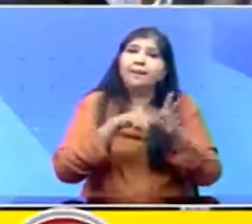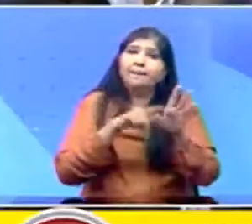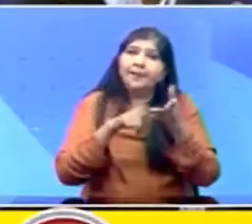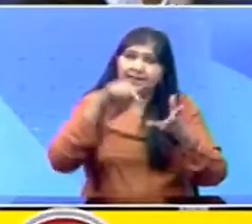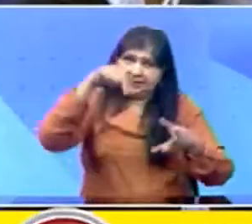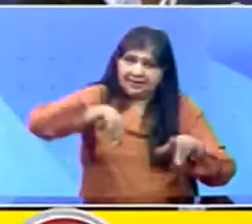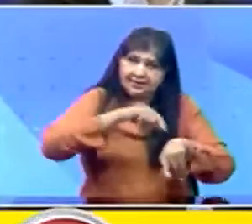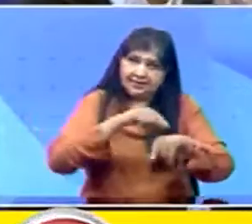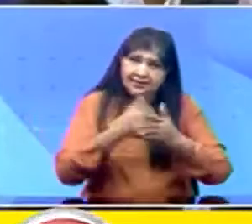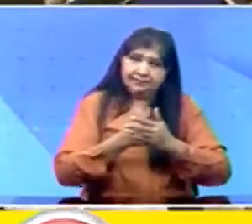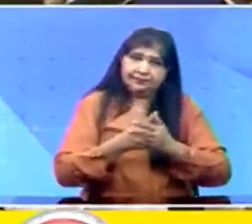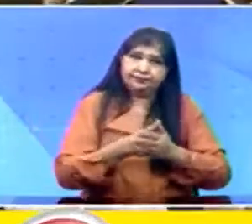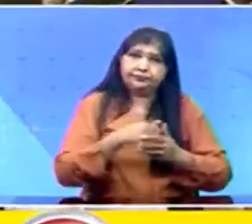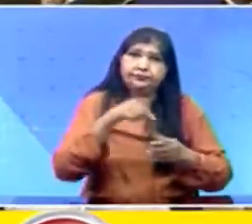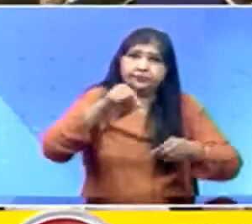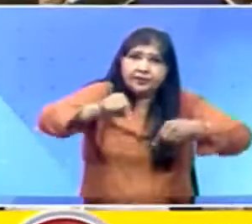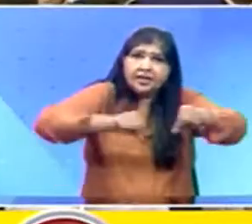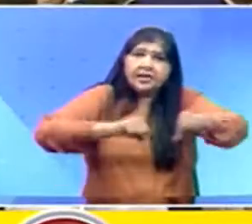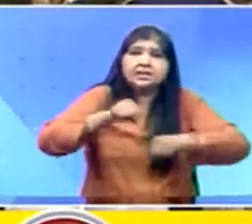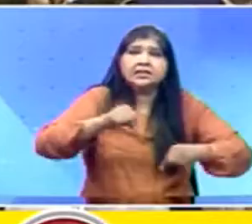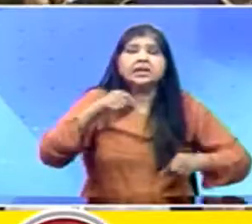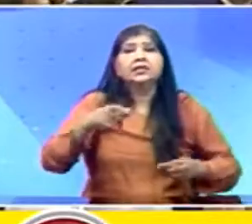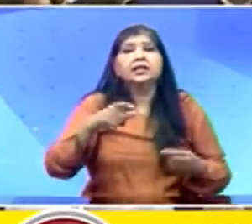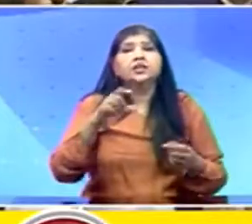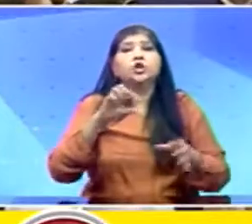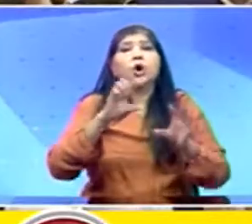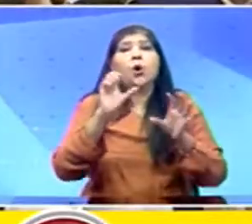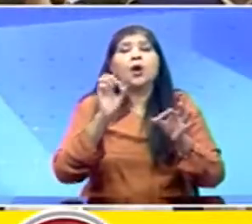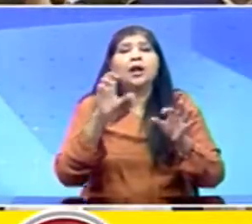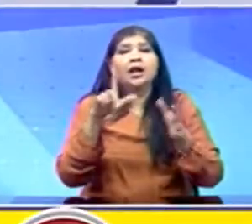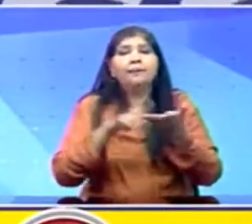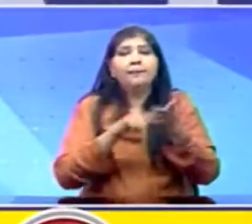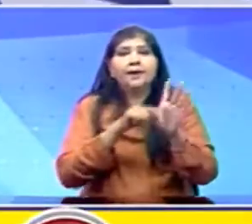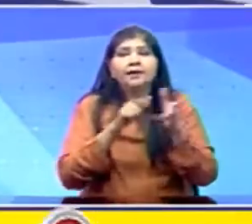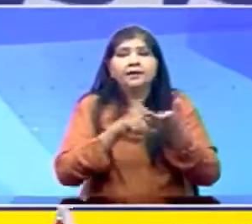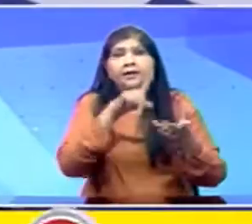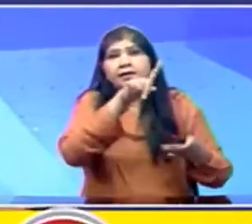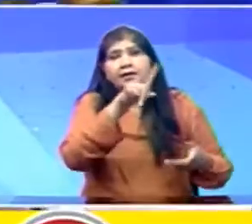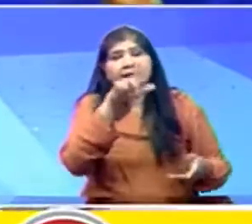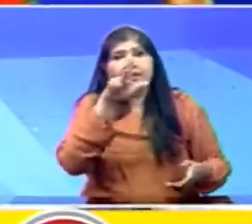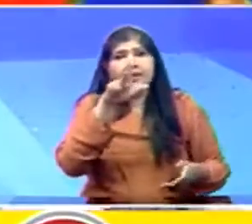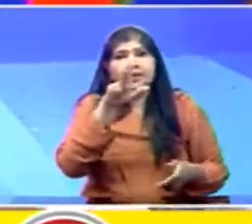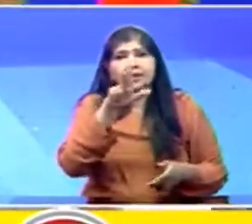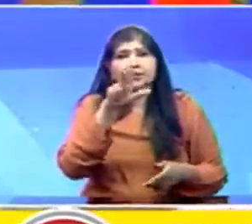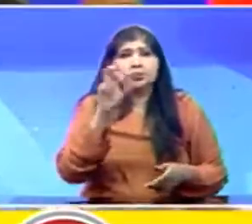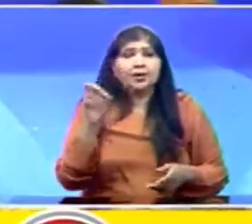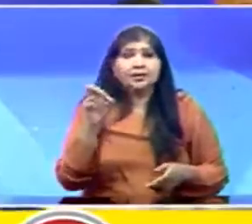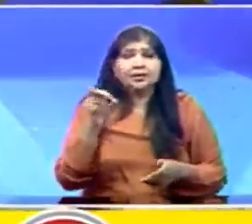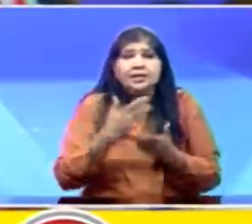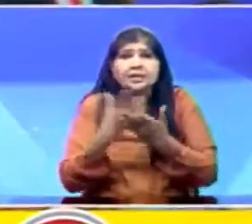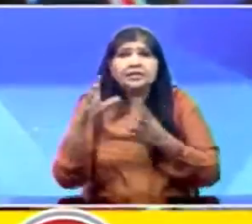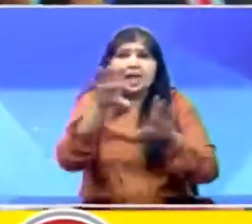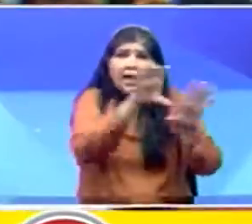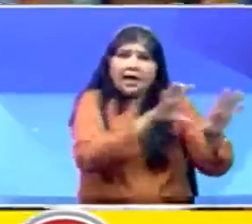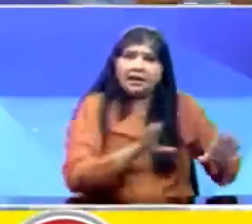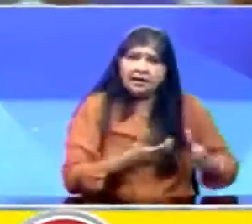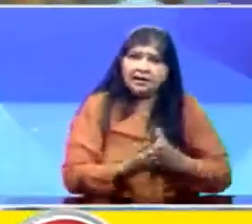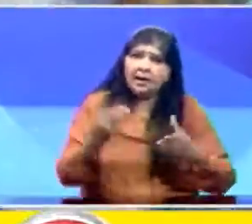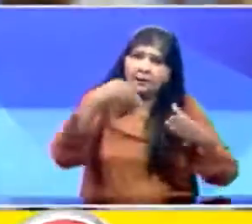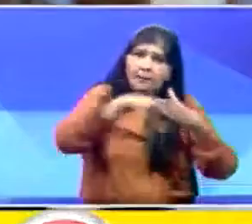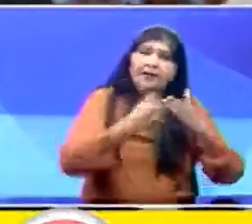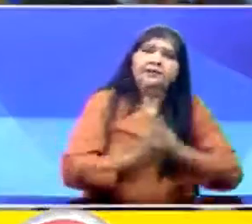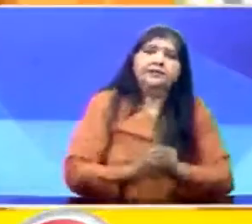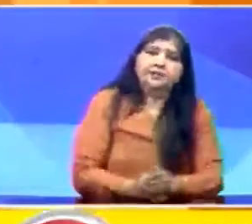इस बार सत्रंज अलम्प्याड में 180 से भी जादा देश हिस्सा ले रहे